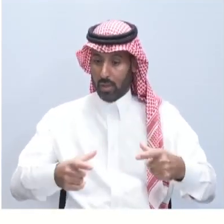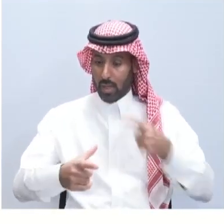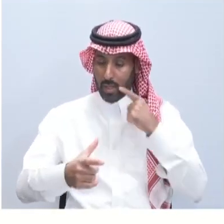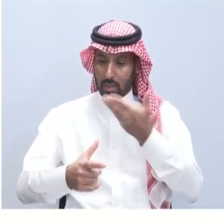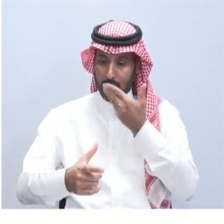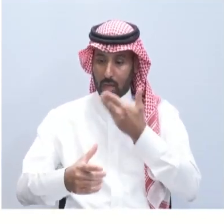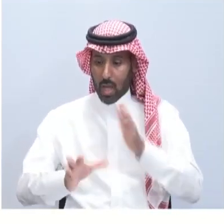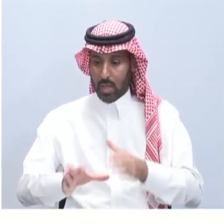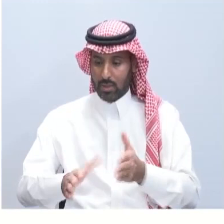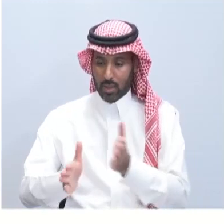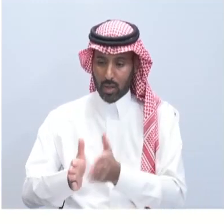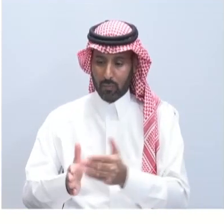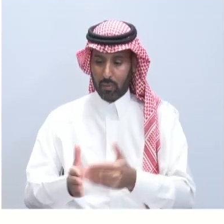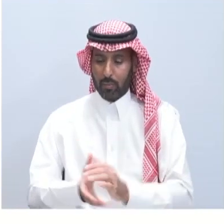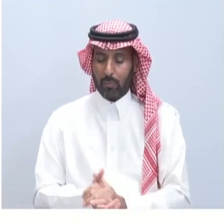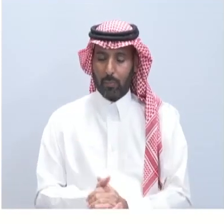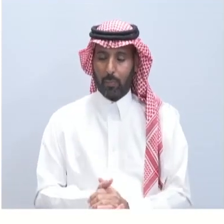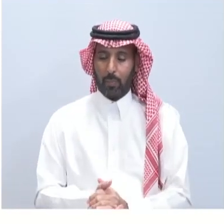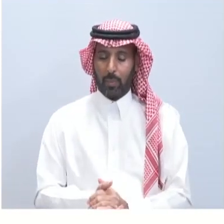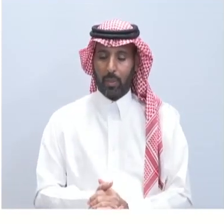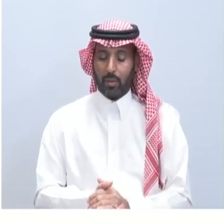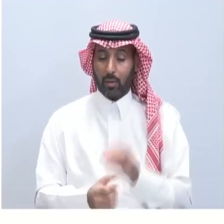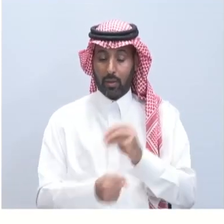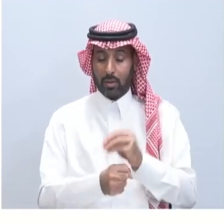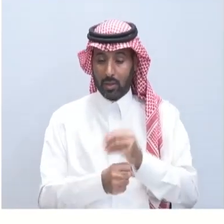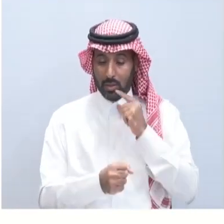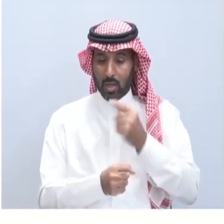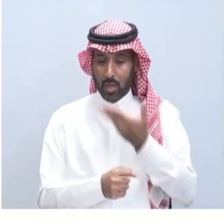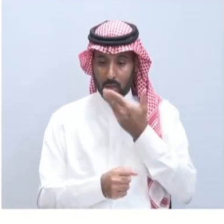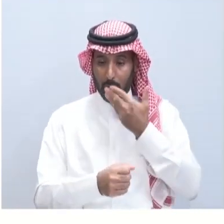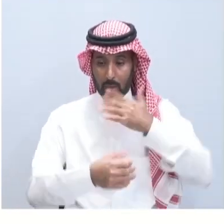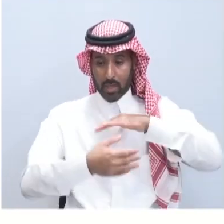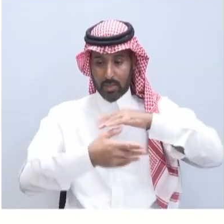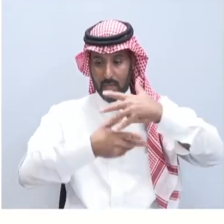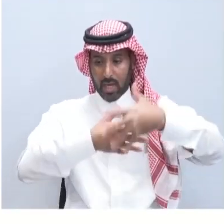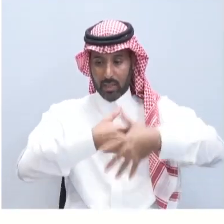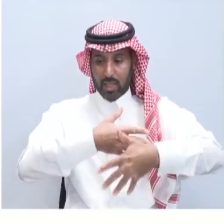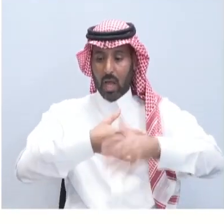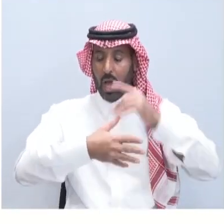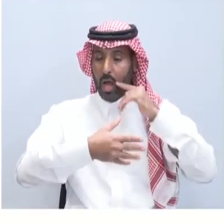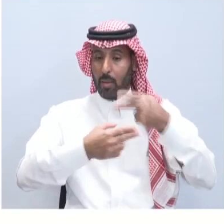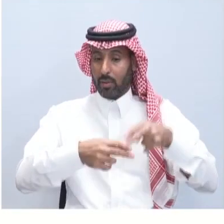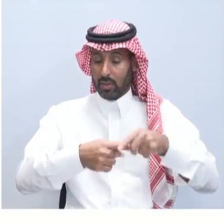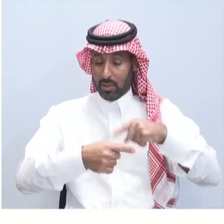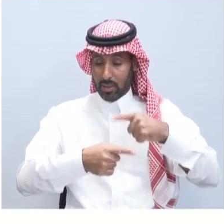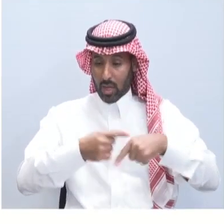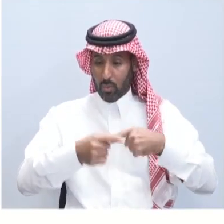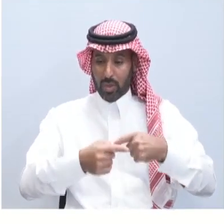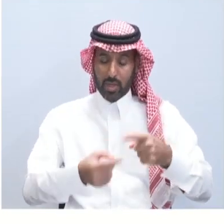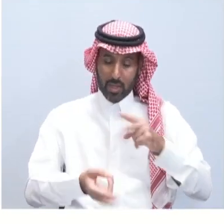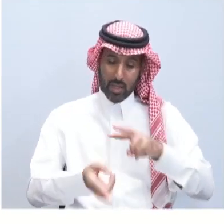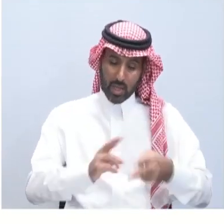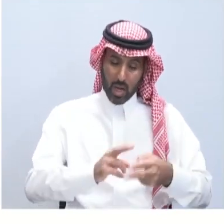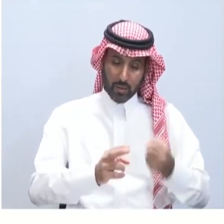الخاصه بحجز المياه ايضا ذكرنا في طاقه المياه الجاريه او الساقطه المبدا هنا هو تحويل الطاقه